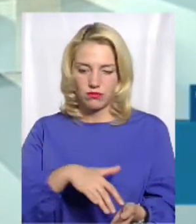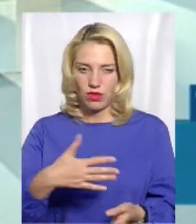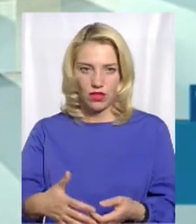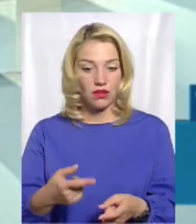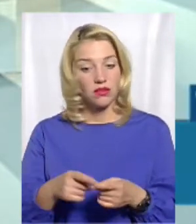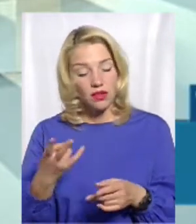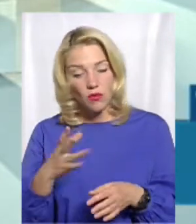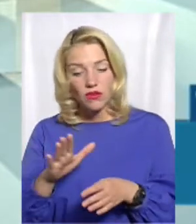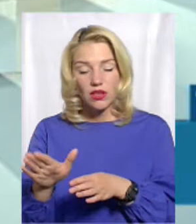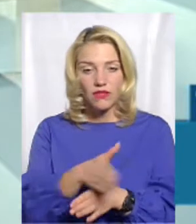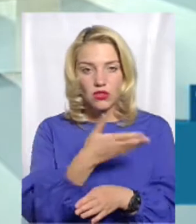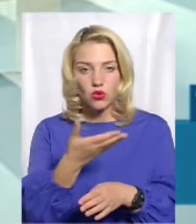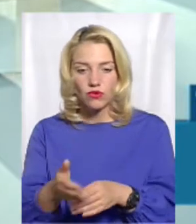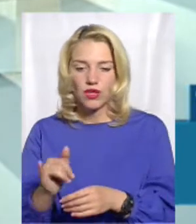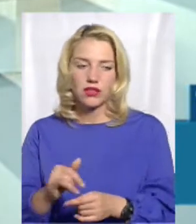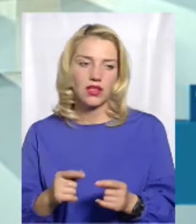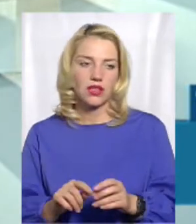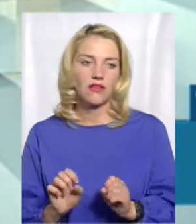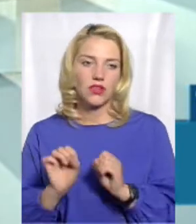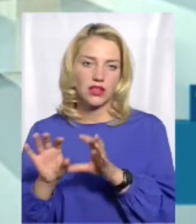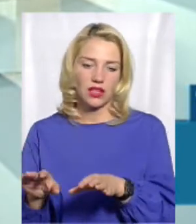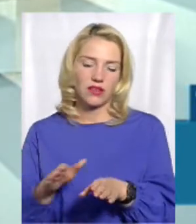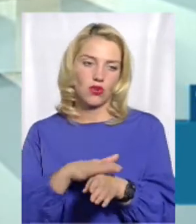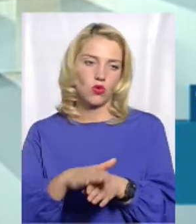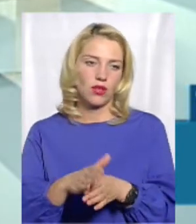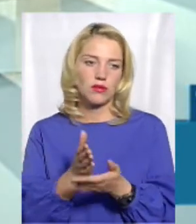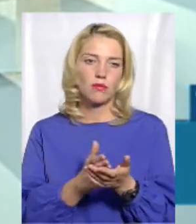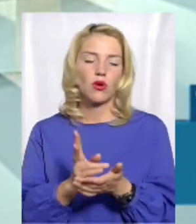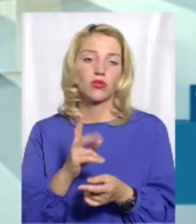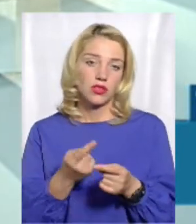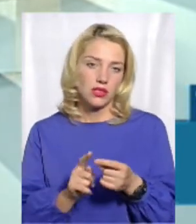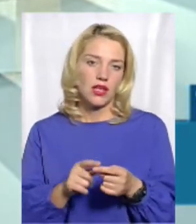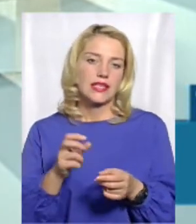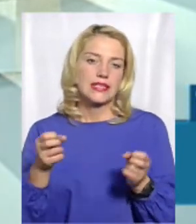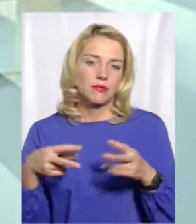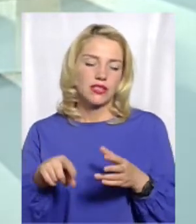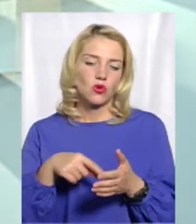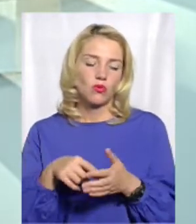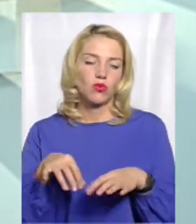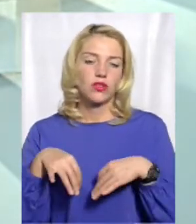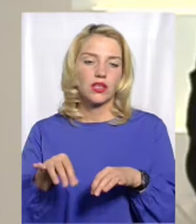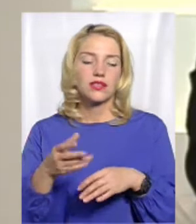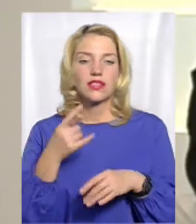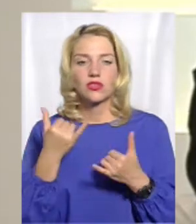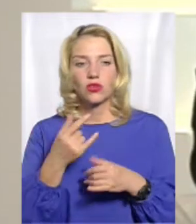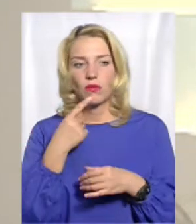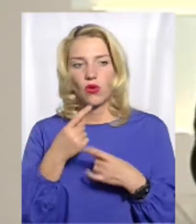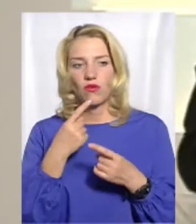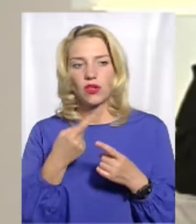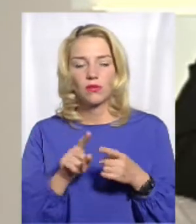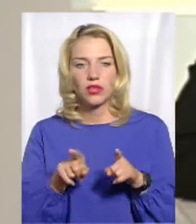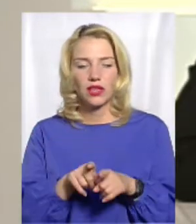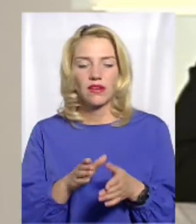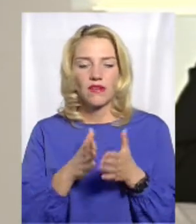це відсортувати і безпосередньо передати виконавцеві послуг, яким являється спецкомунтранс. Ось ви говорите про такий великий